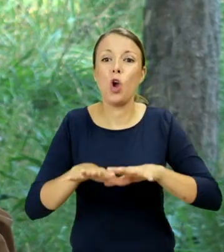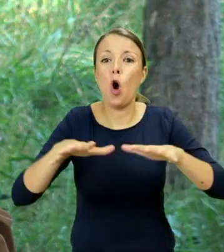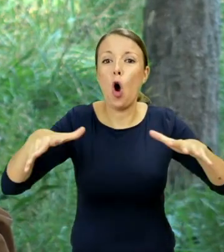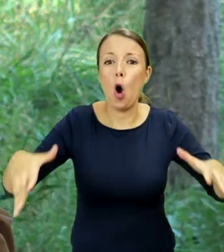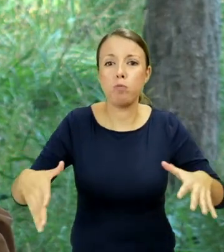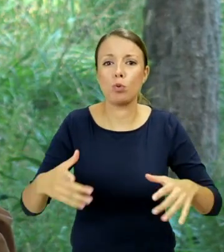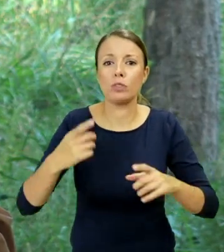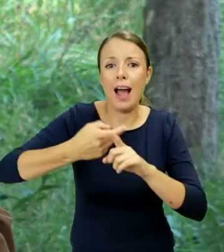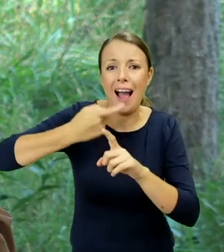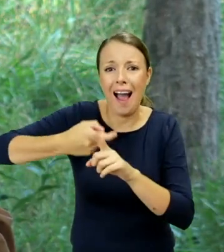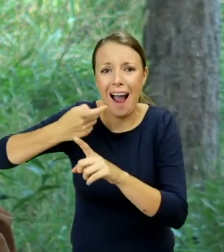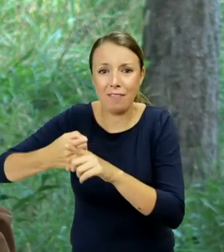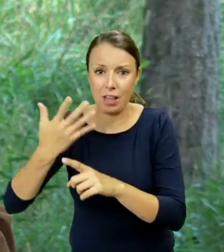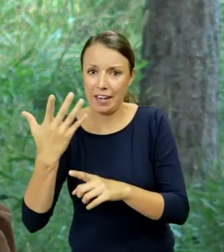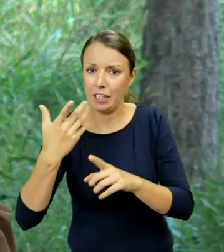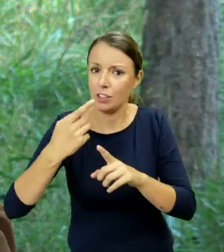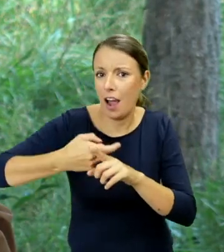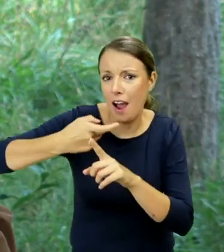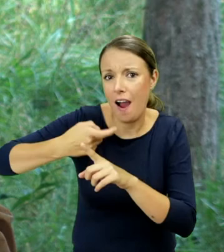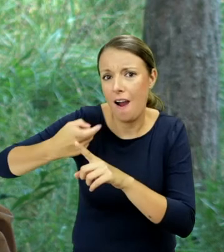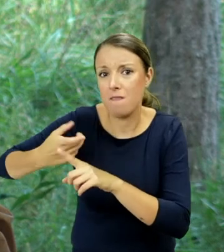obrus, który Józef Piłsudski